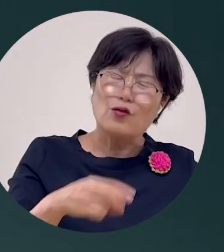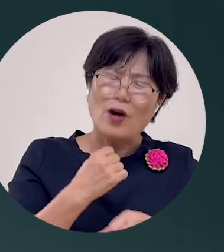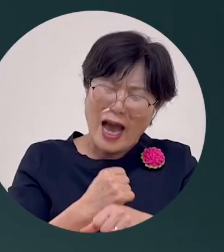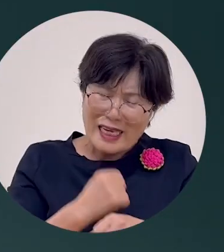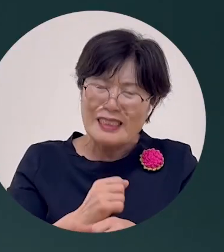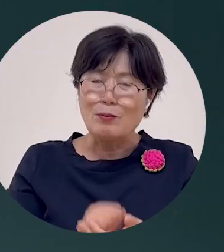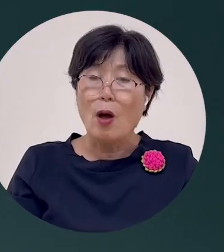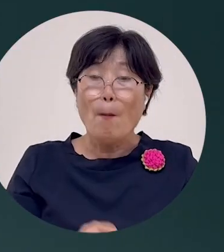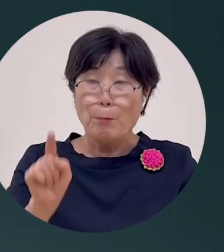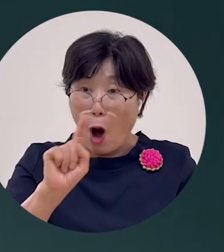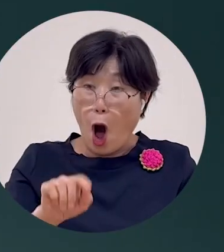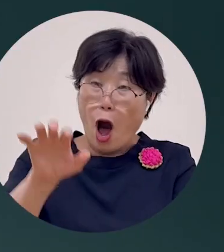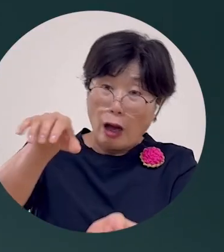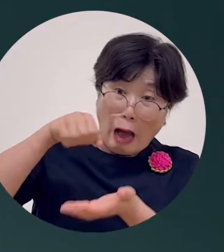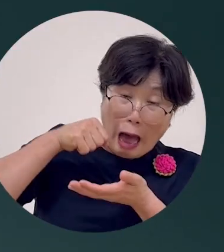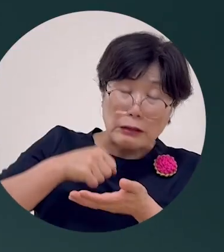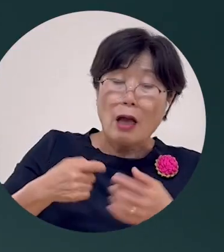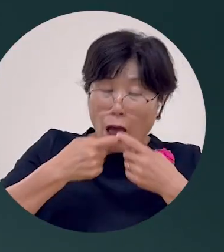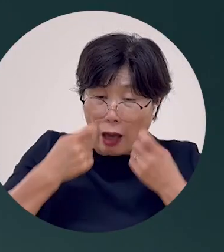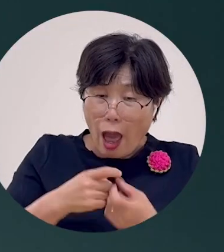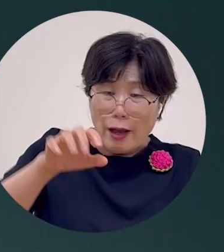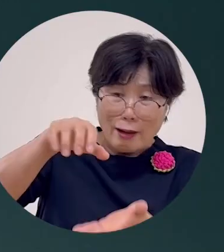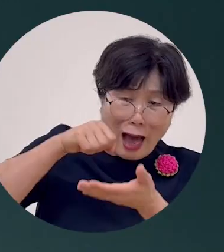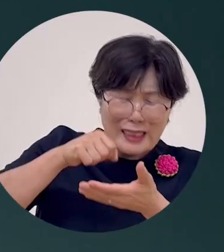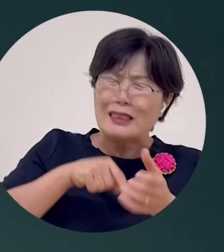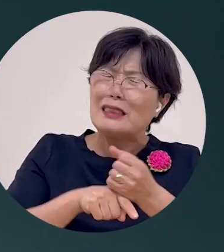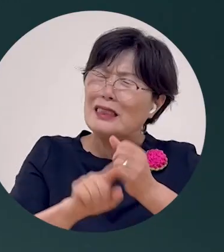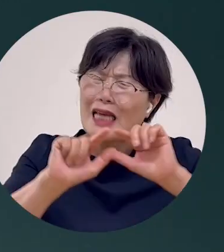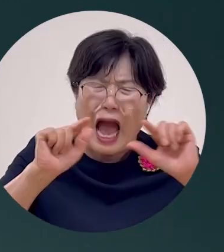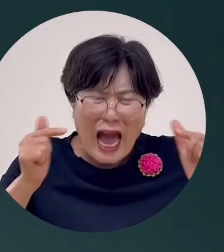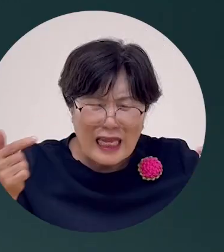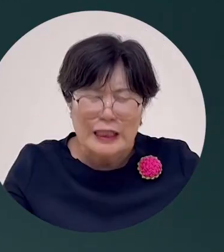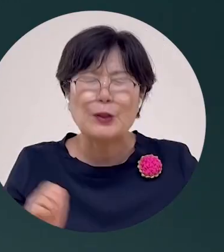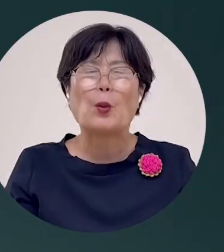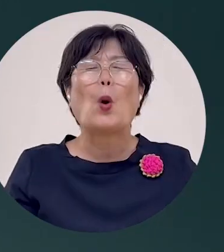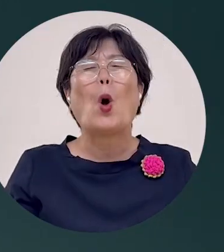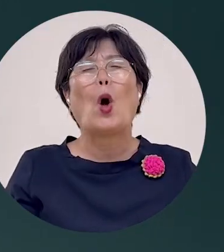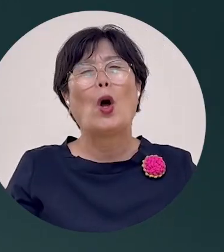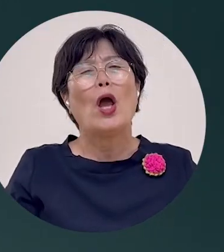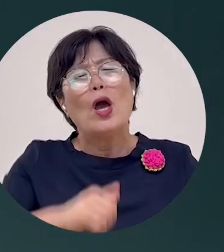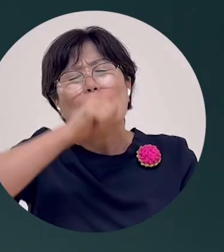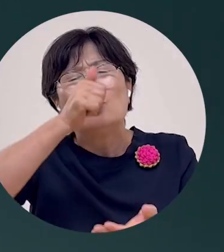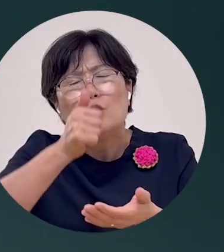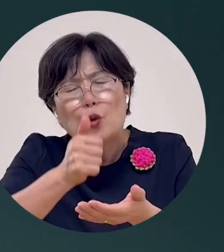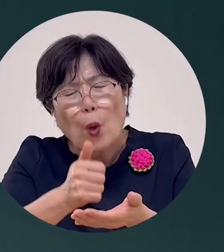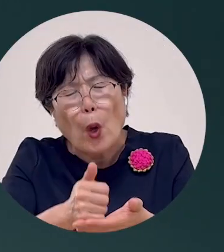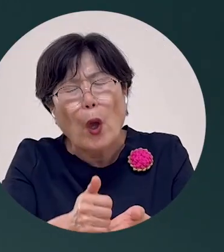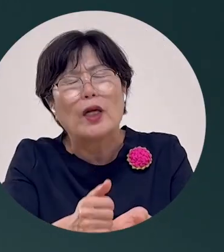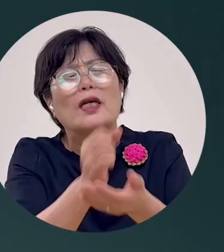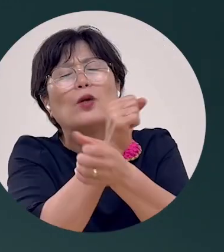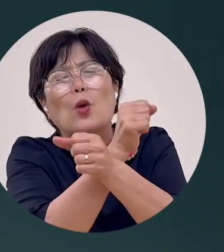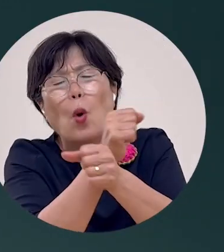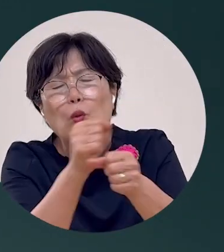뜻은 무엇을 개인적으로 소유한다는 사유하심이 아니라 죄 용서의 사유하심을